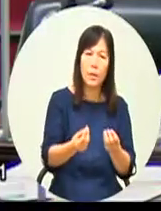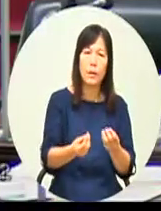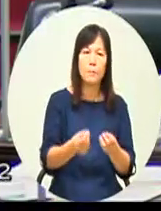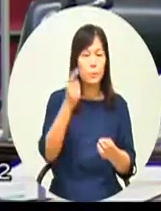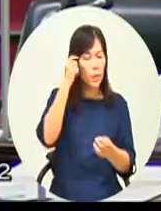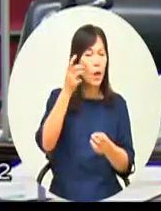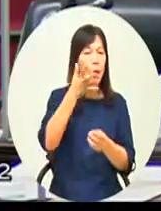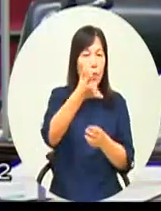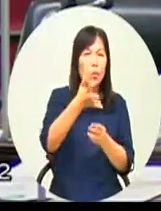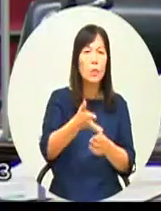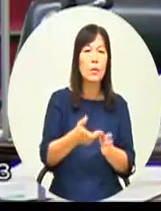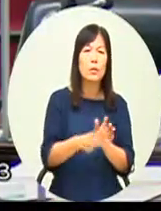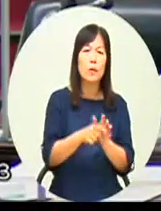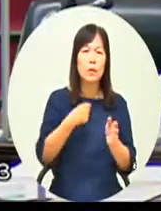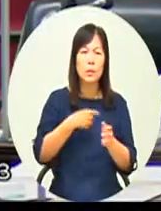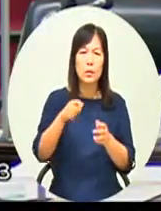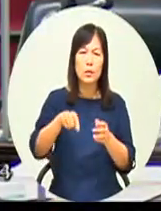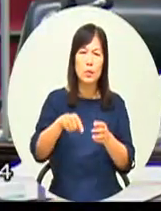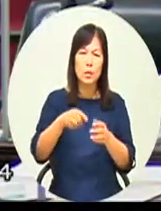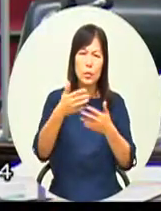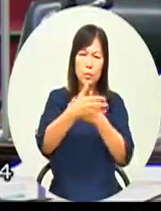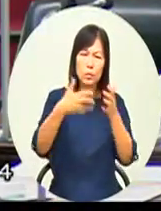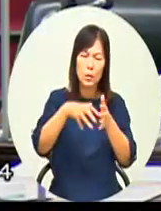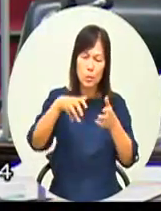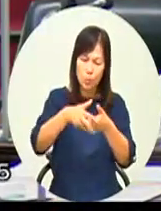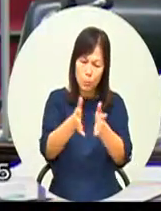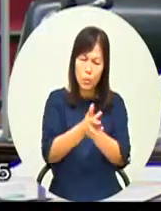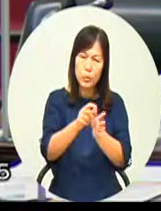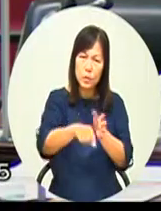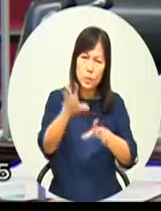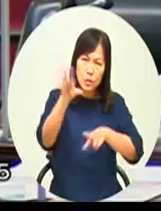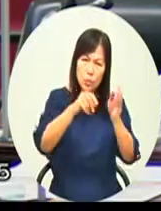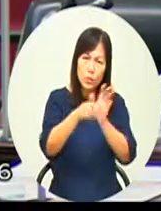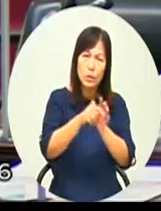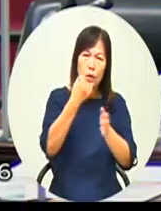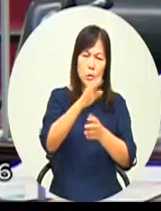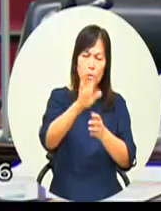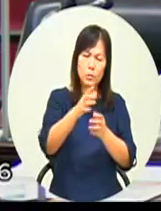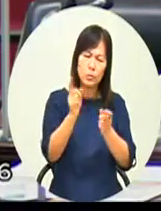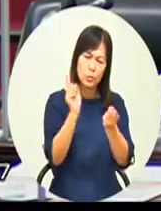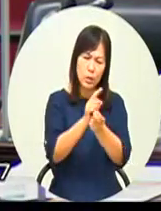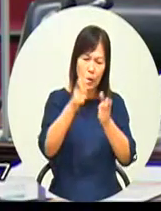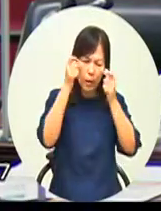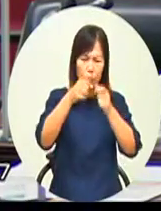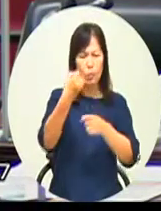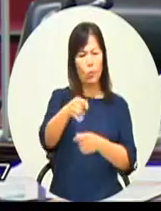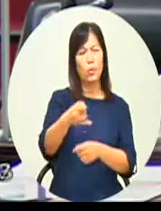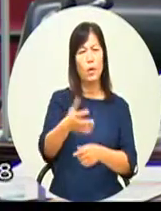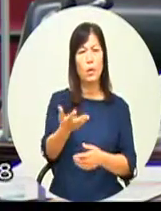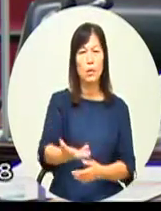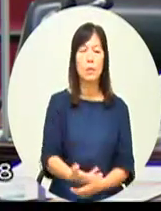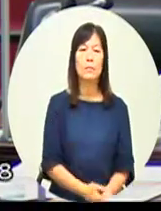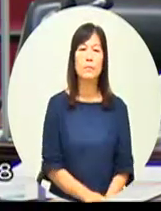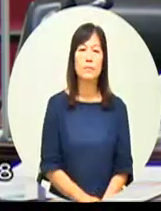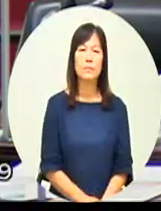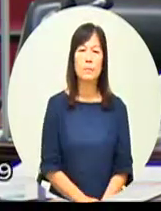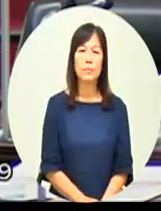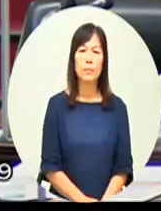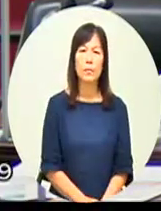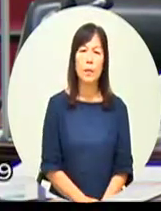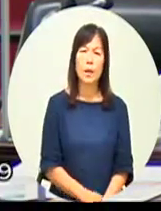家分享，你觉得交通部这一些资料到底是为什么这么打脸高雄？然后我们到底要怎